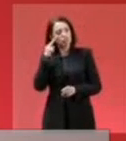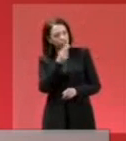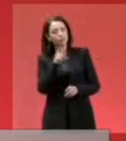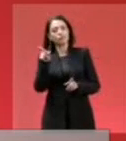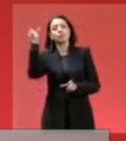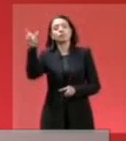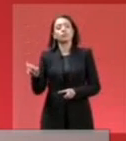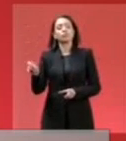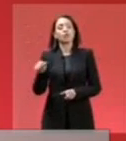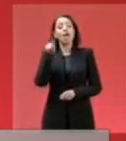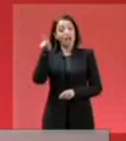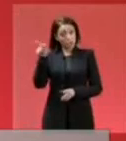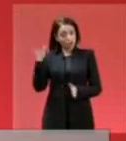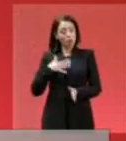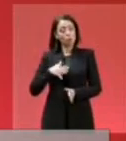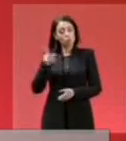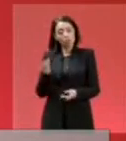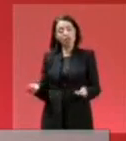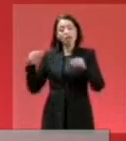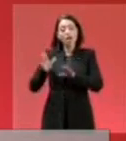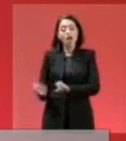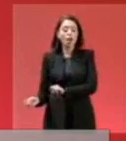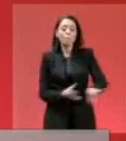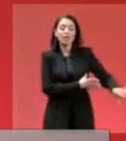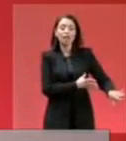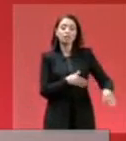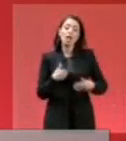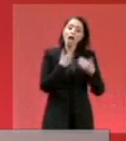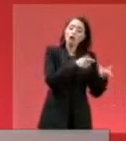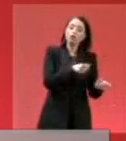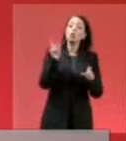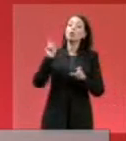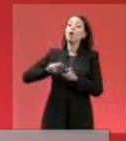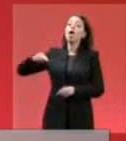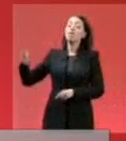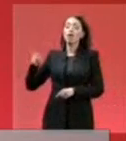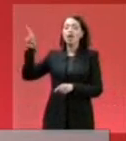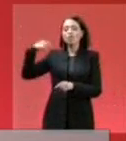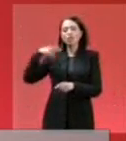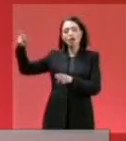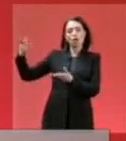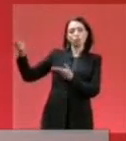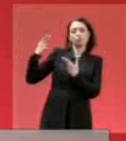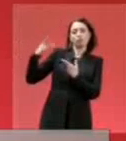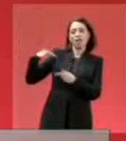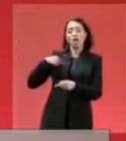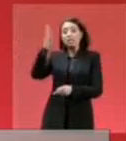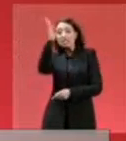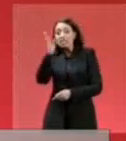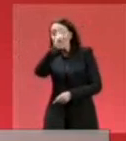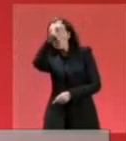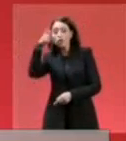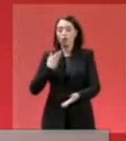Σόιμπλε, εκείνου που ήθελε να πετάξει την Ελλάδα έξω από το ευρώ, εκείνου που μας περιφρονούσε τις κρίσιμες στιγμές